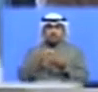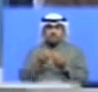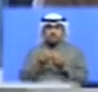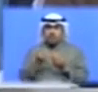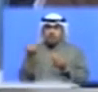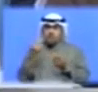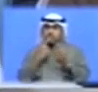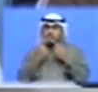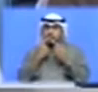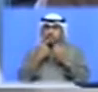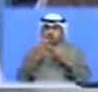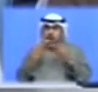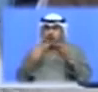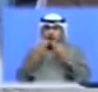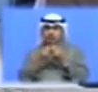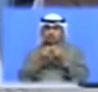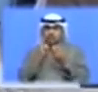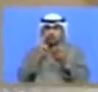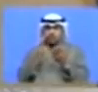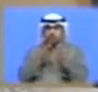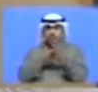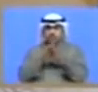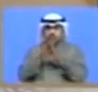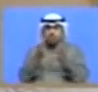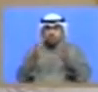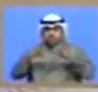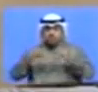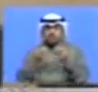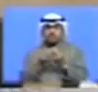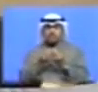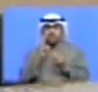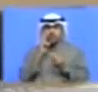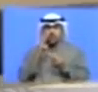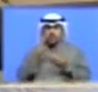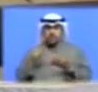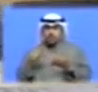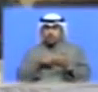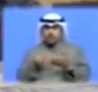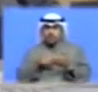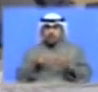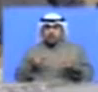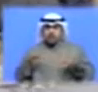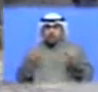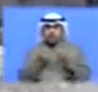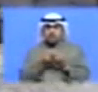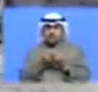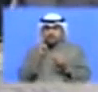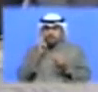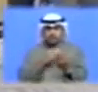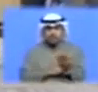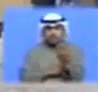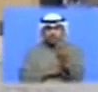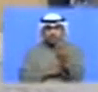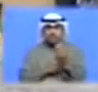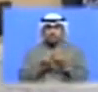مختلف الميادين وبحث التطورات التي تشهدها المنطقة، بالإضافة إلى التوقيع كذلك على عدد من